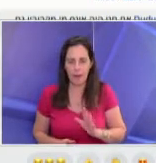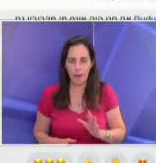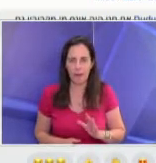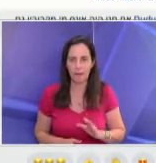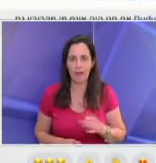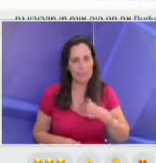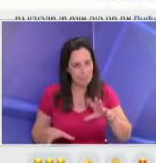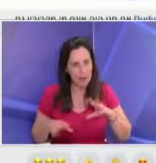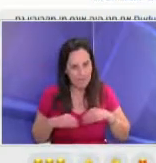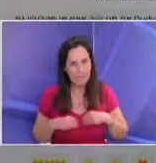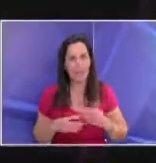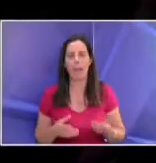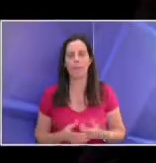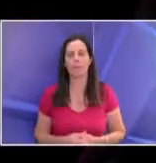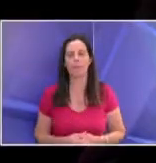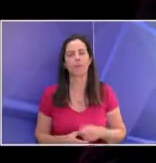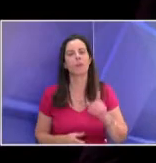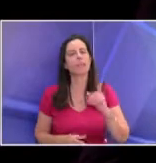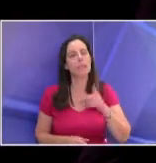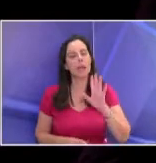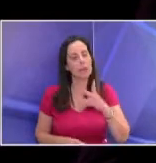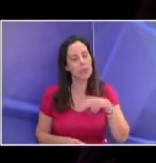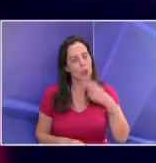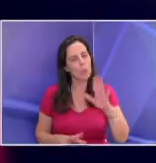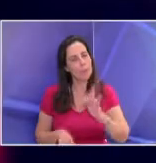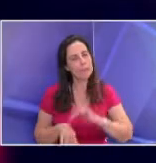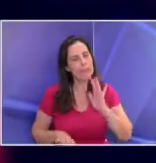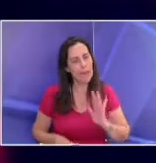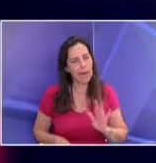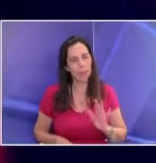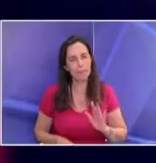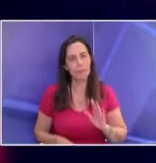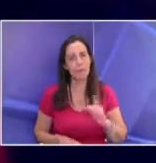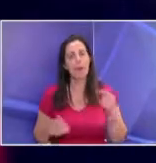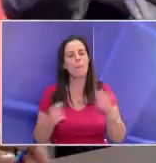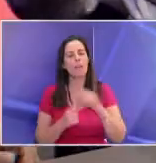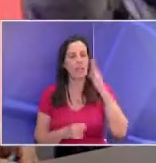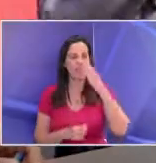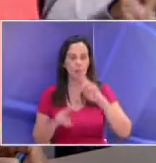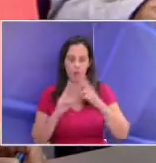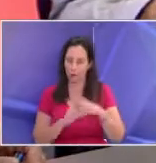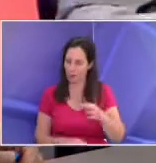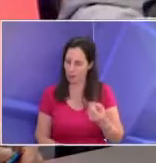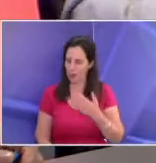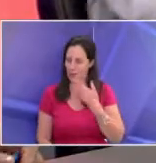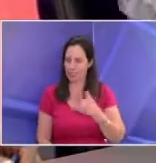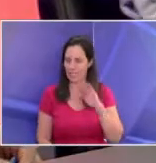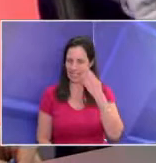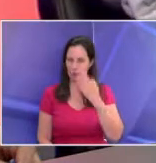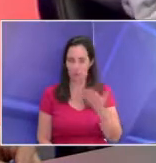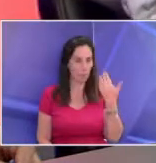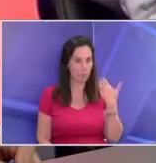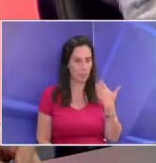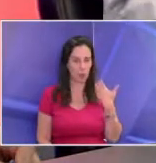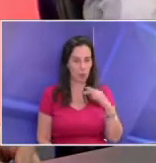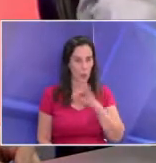אני מסכים. אני חושב שאנחנו רוצים לפעול על פי אינטרסים, אבל צריך גם מאוד להיות זהירים בעניין הזה. מילה על הצביעות של העולם, אפילו קצת שלנו. הרי לא